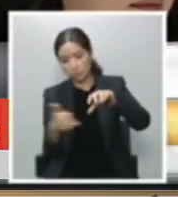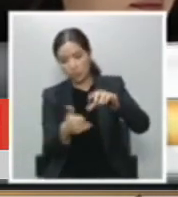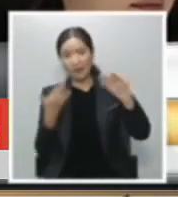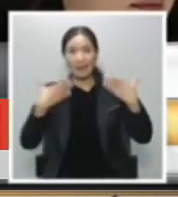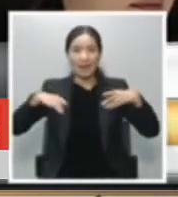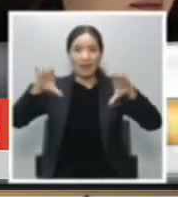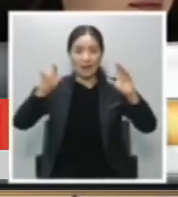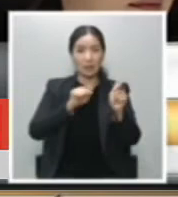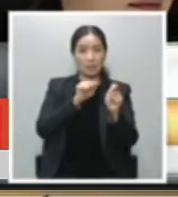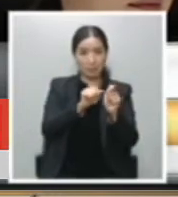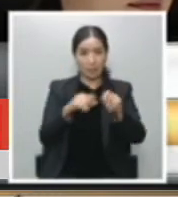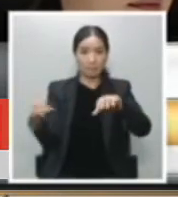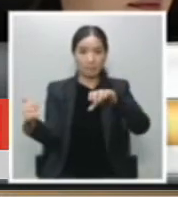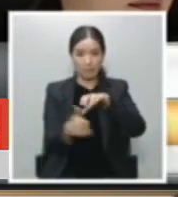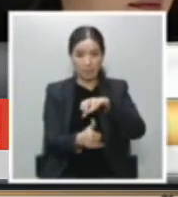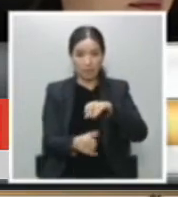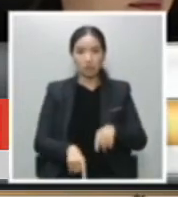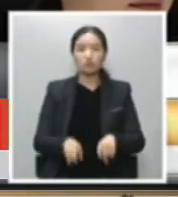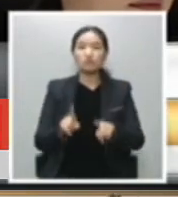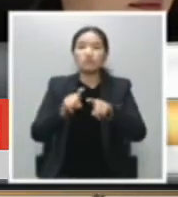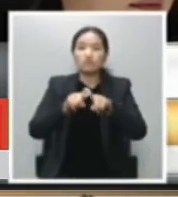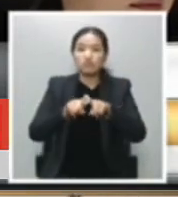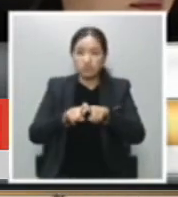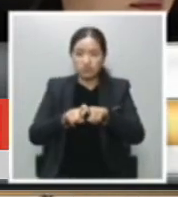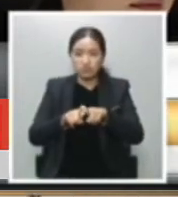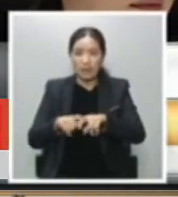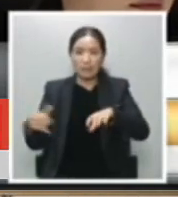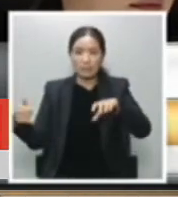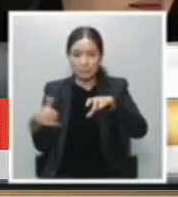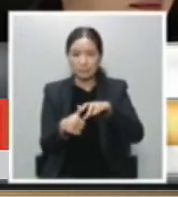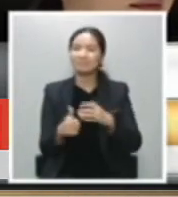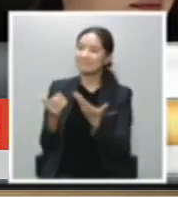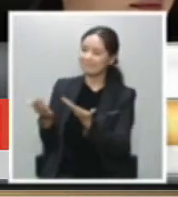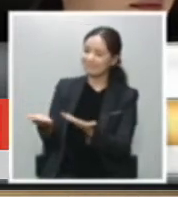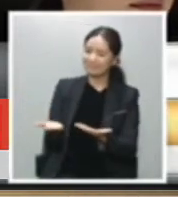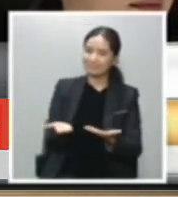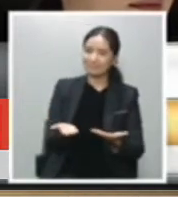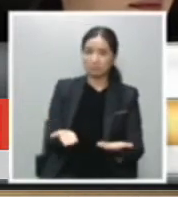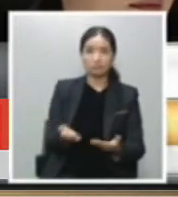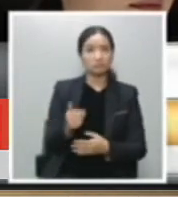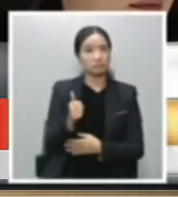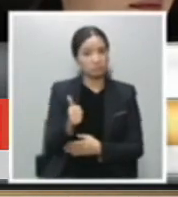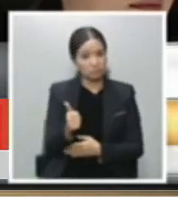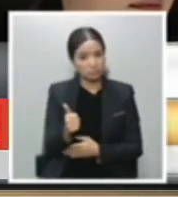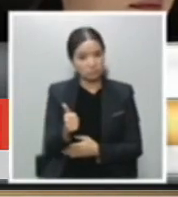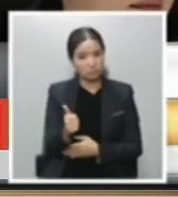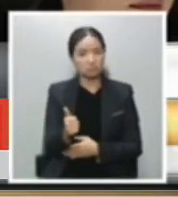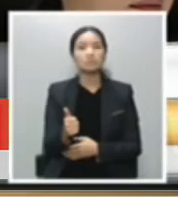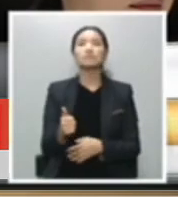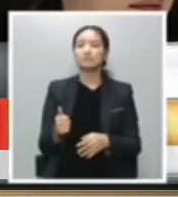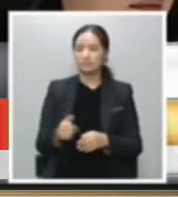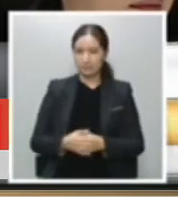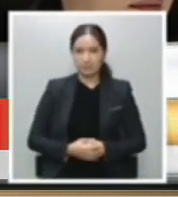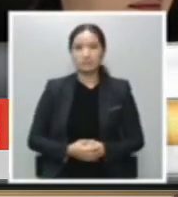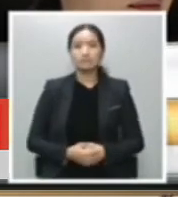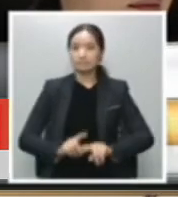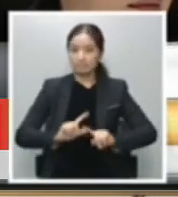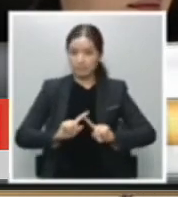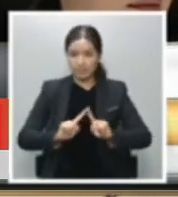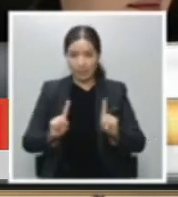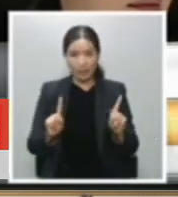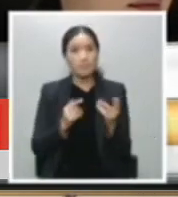ในอำเภอแม้นใส่รองเท้าหูคีบก็ได้รับการต้อนรับจากข้าราชการอย่างดีเลยทีเดียวแต่ปัจ